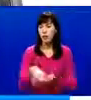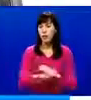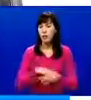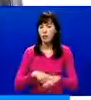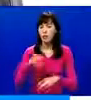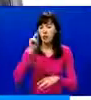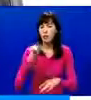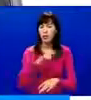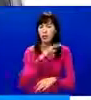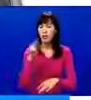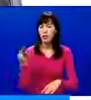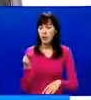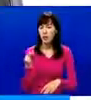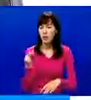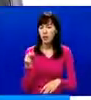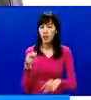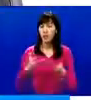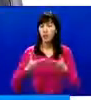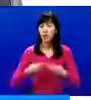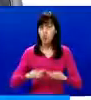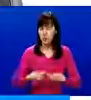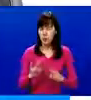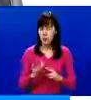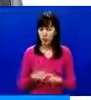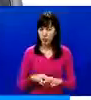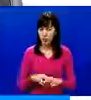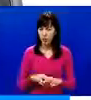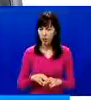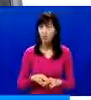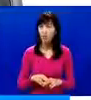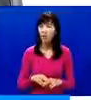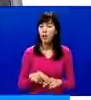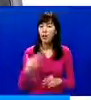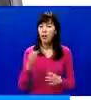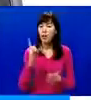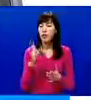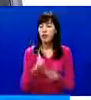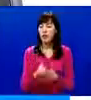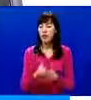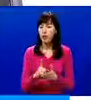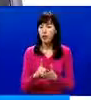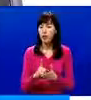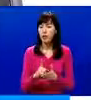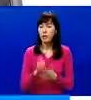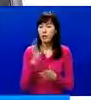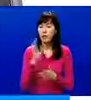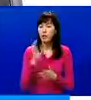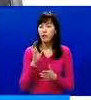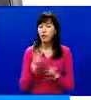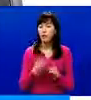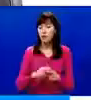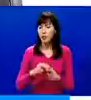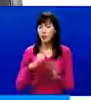как бы и не отвергает, и не принимает это, но... А вот все равно мы должны с благоговением подходить вот, к этому событию.